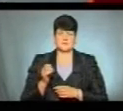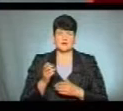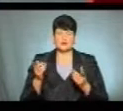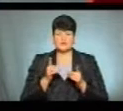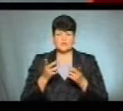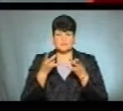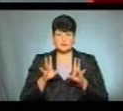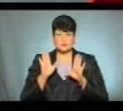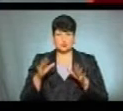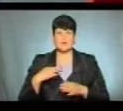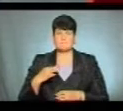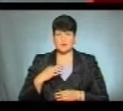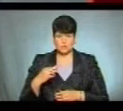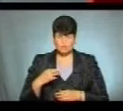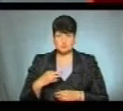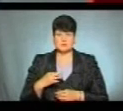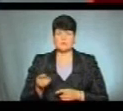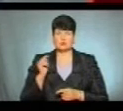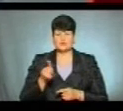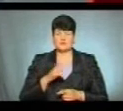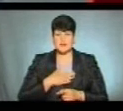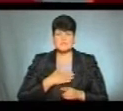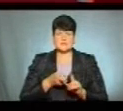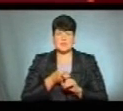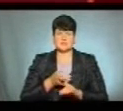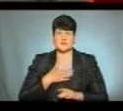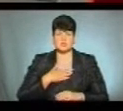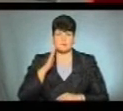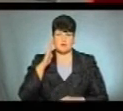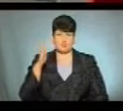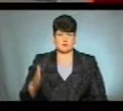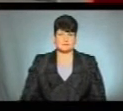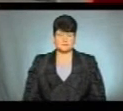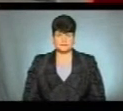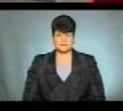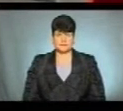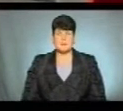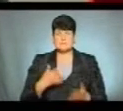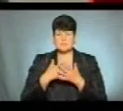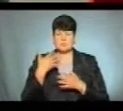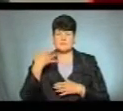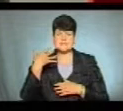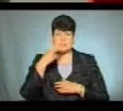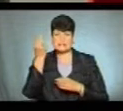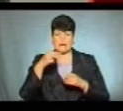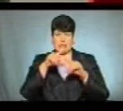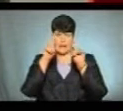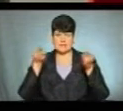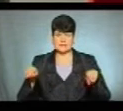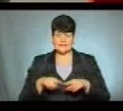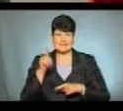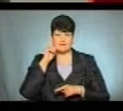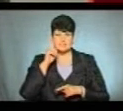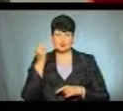що не варто бути байдужими, адже від нас залежить наше майбутнє. Майже 50 картин єврейських художників